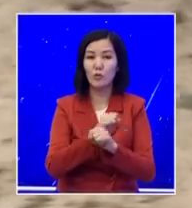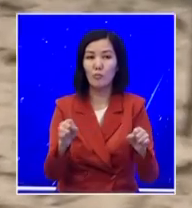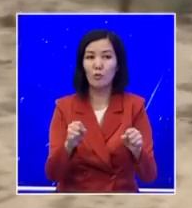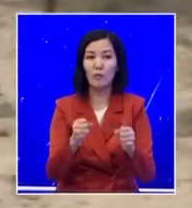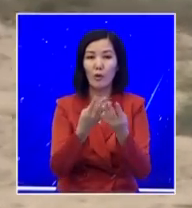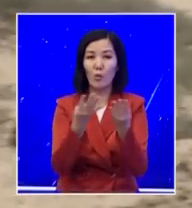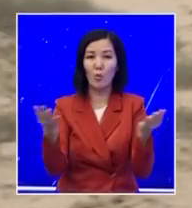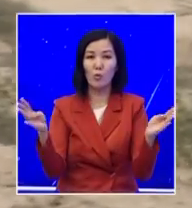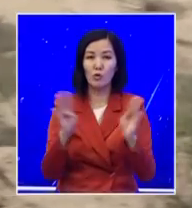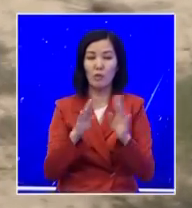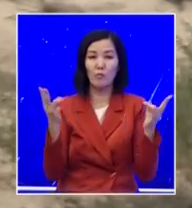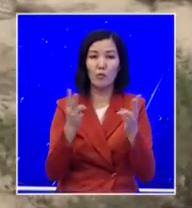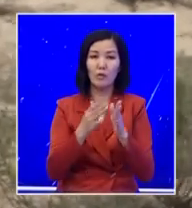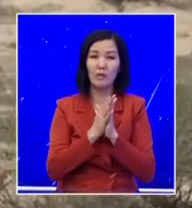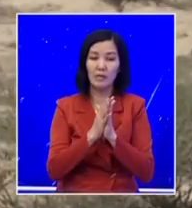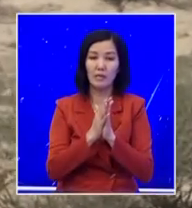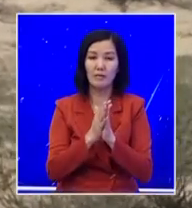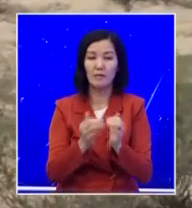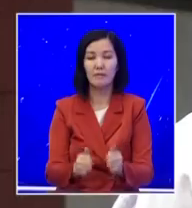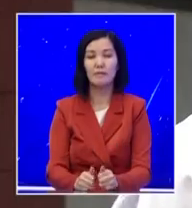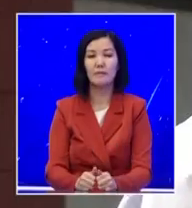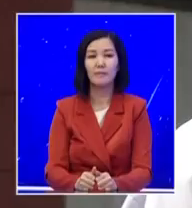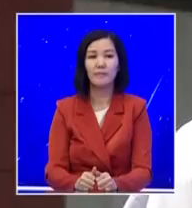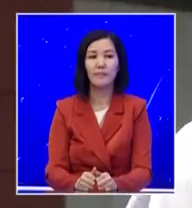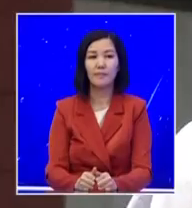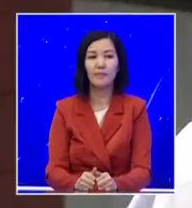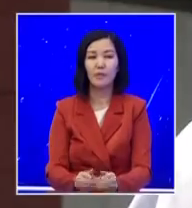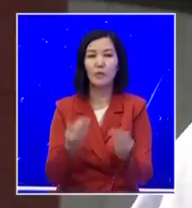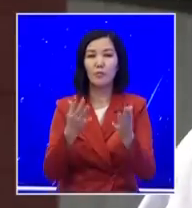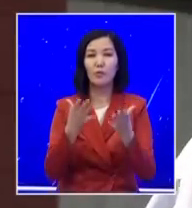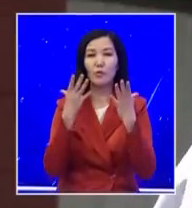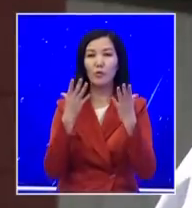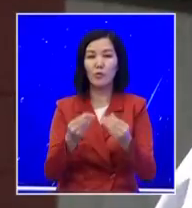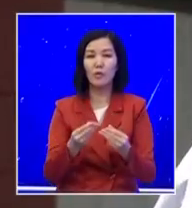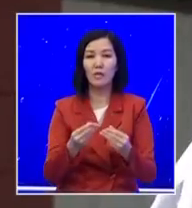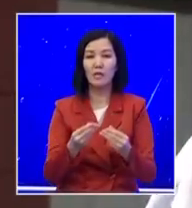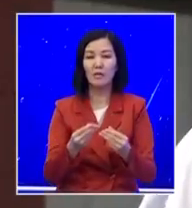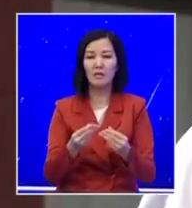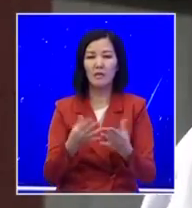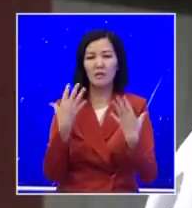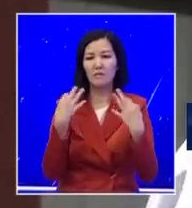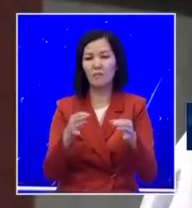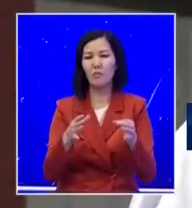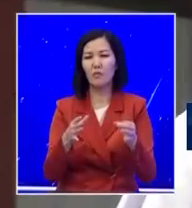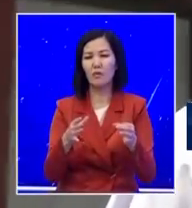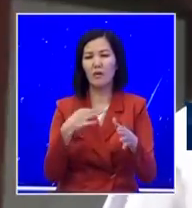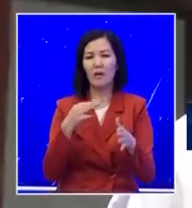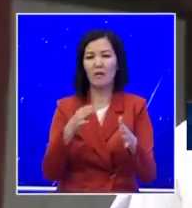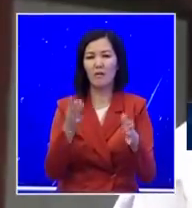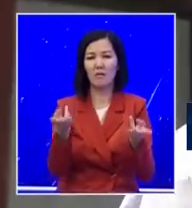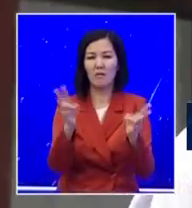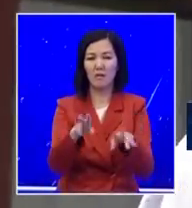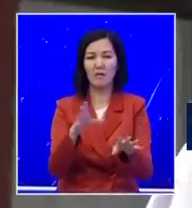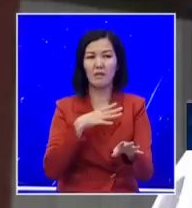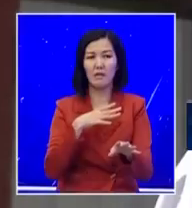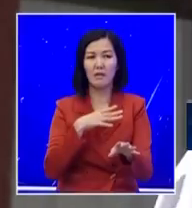құзырлылар қоршап қойса деген ұсыныстарын айтады. Сол әлімдей малдың тұяғы астында жатыр. Білмеймін енді. Мен